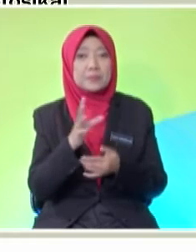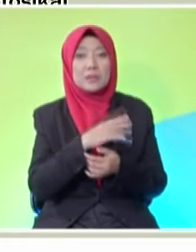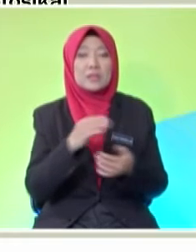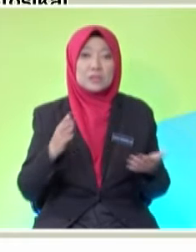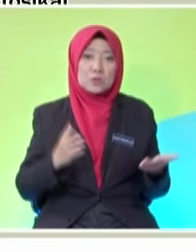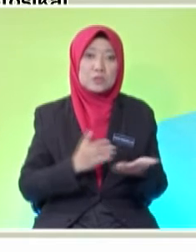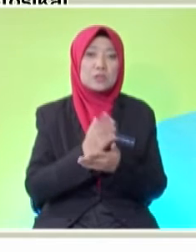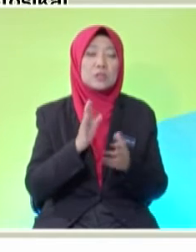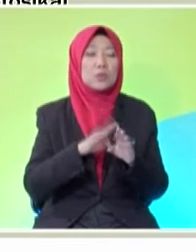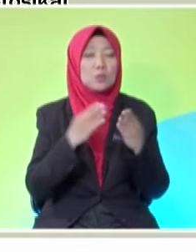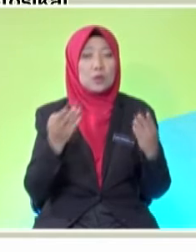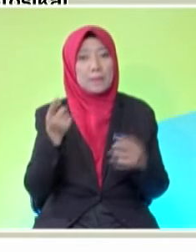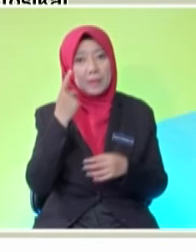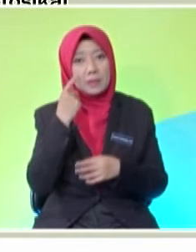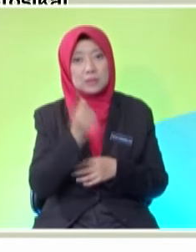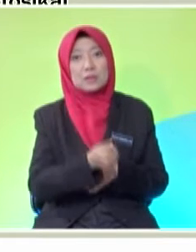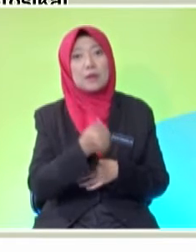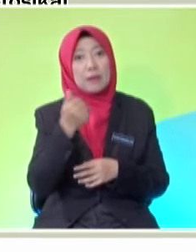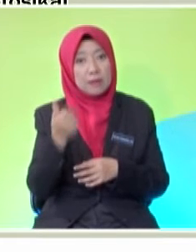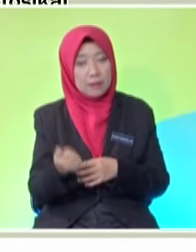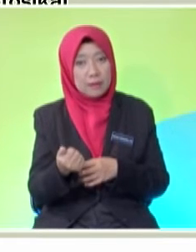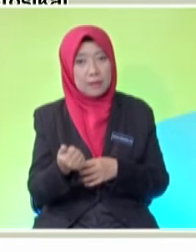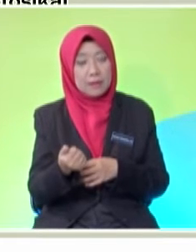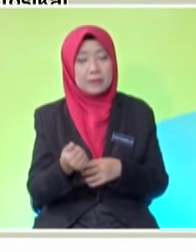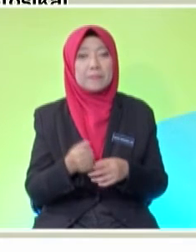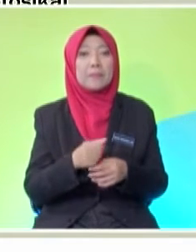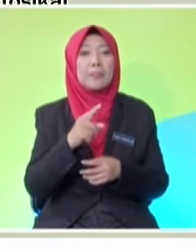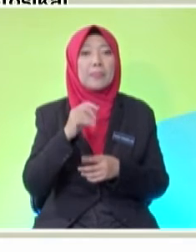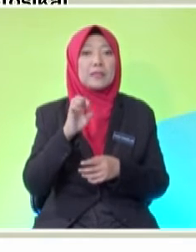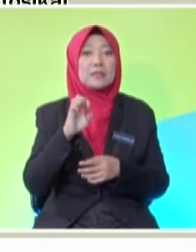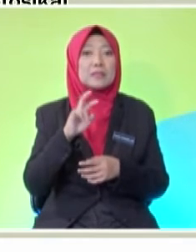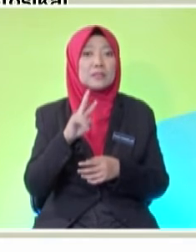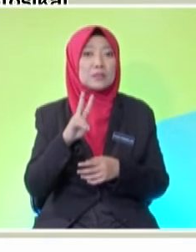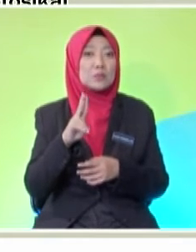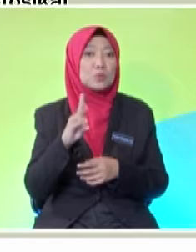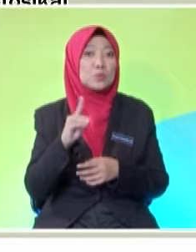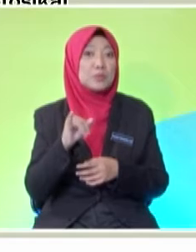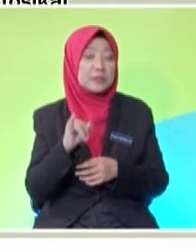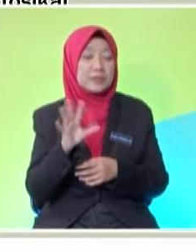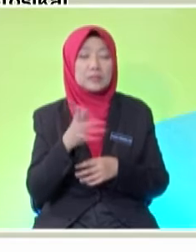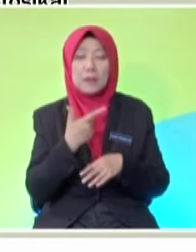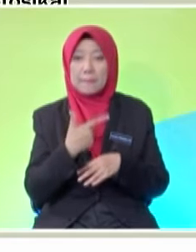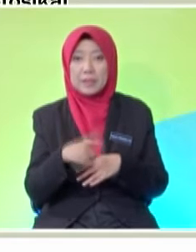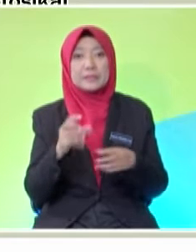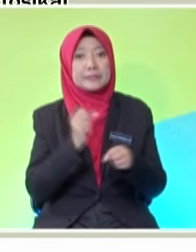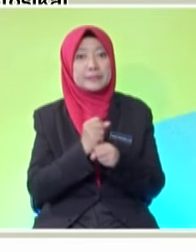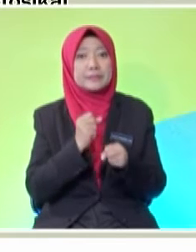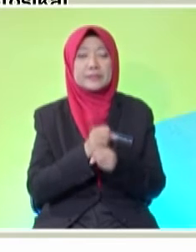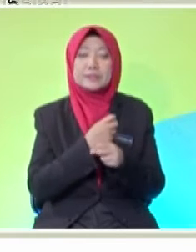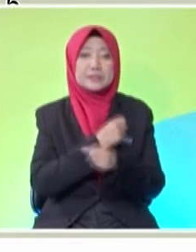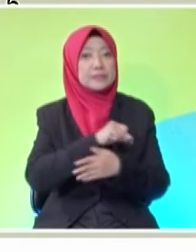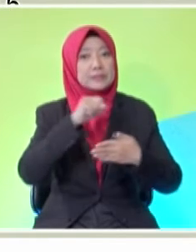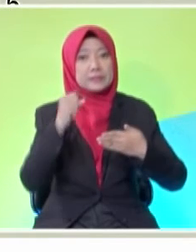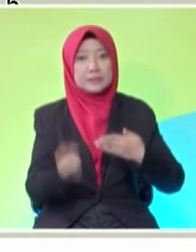seterusnya kita tanggalkan mata alat gerudi daripada bindu gerudi setelah kerja